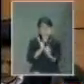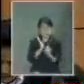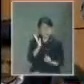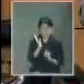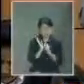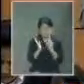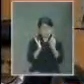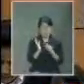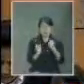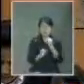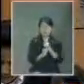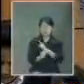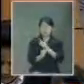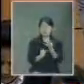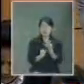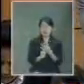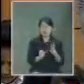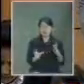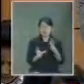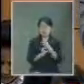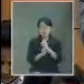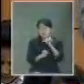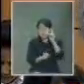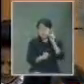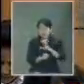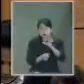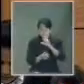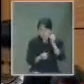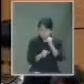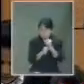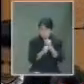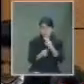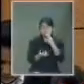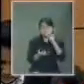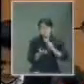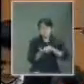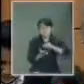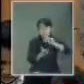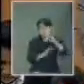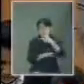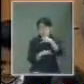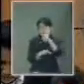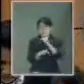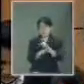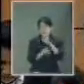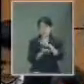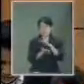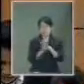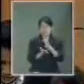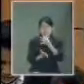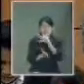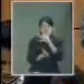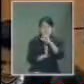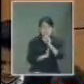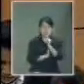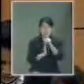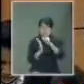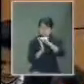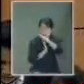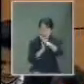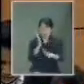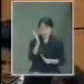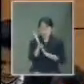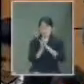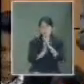ครับทำหนังสือถึงประธานอาชีวศึกษาจังหวัดทุกแห่งเลยครับช่วยเปิดหน่อยครับท่านเจ้าห